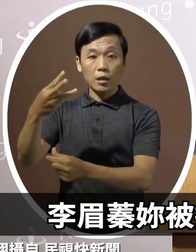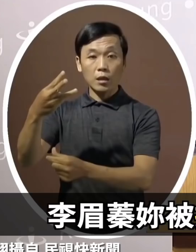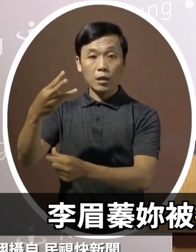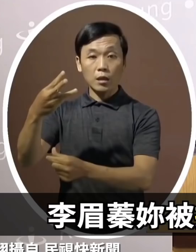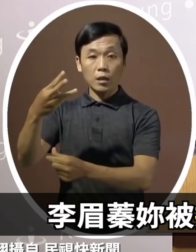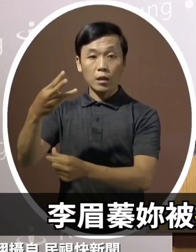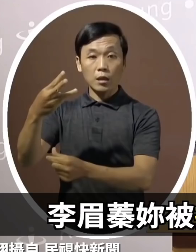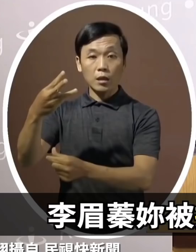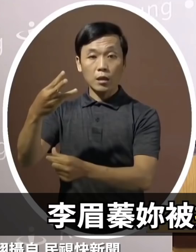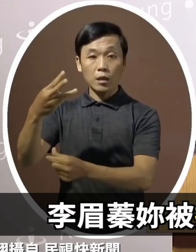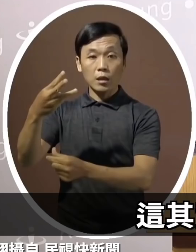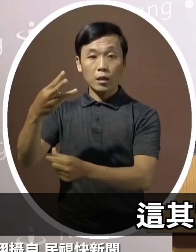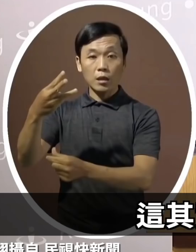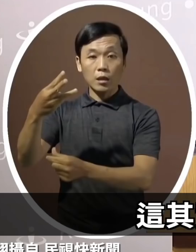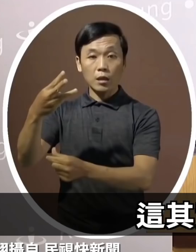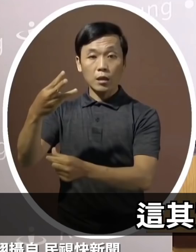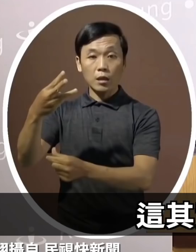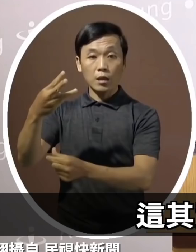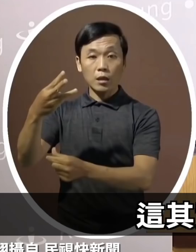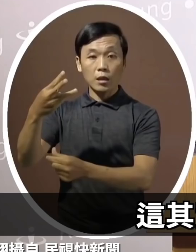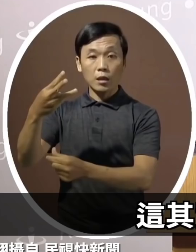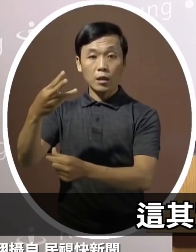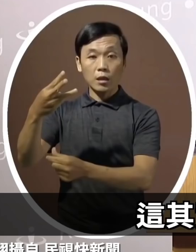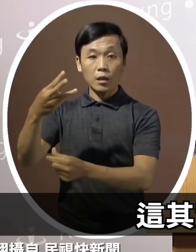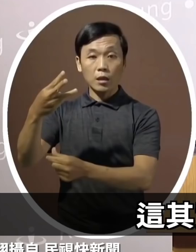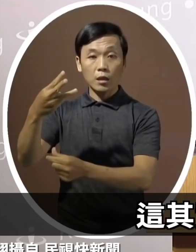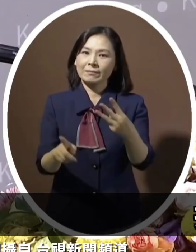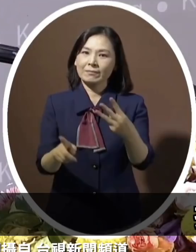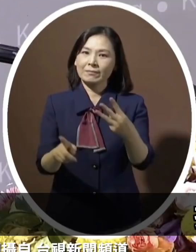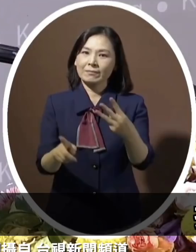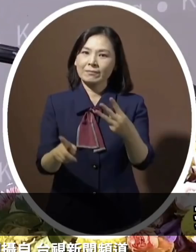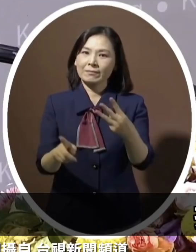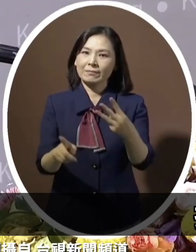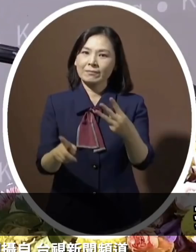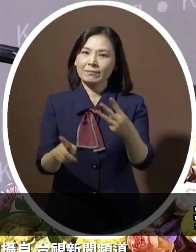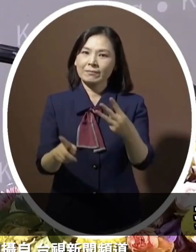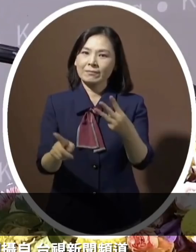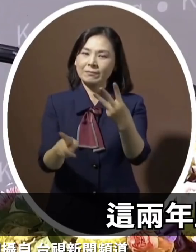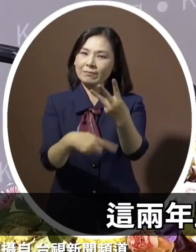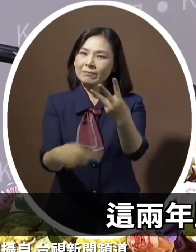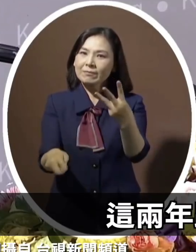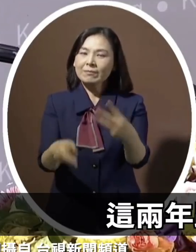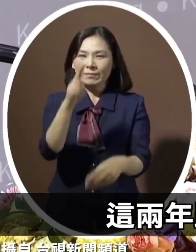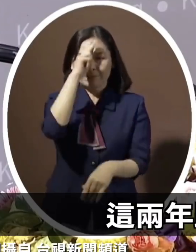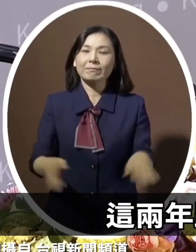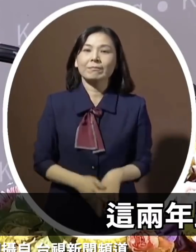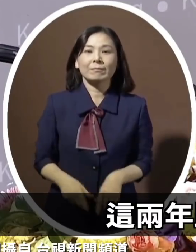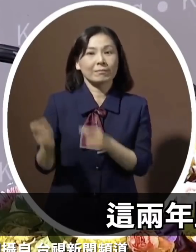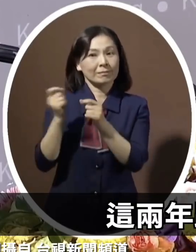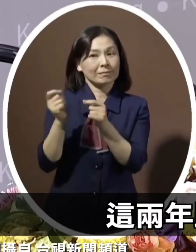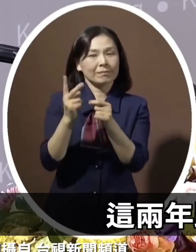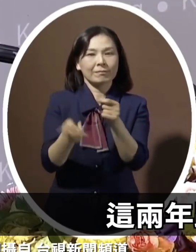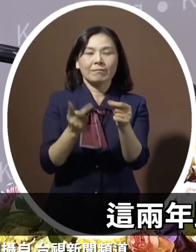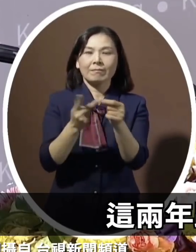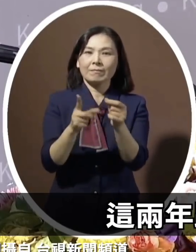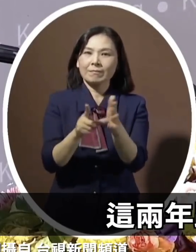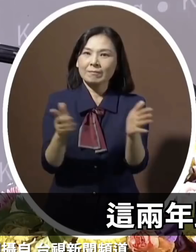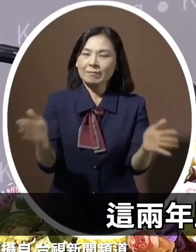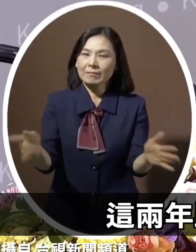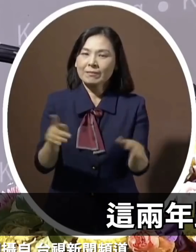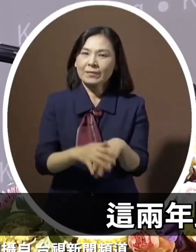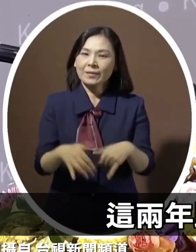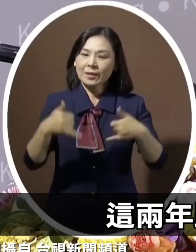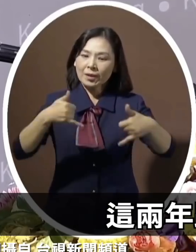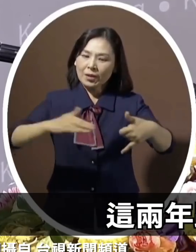推出来当炮灰，其实很不甘愿吧？这其实是你的心情写照吧？接下来到了提问阶段。 这2年，陆平似乎成